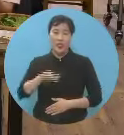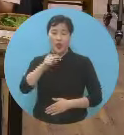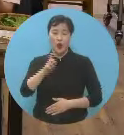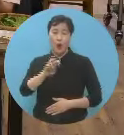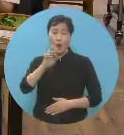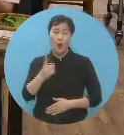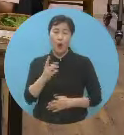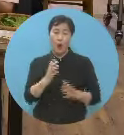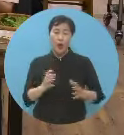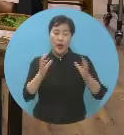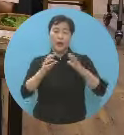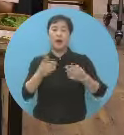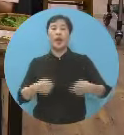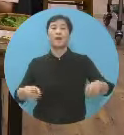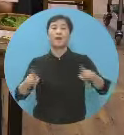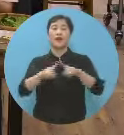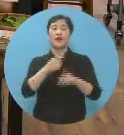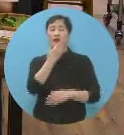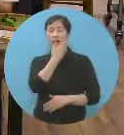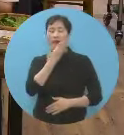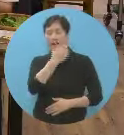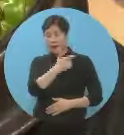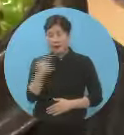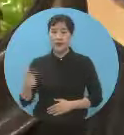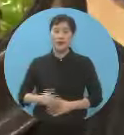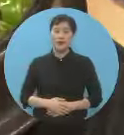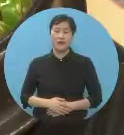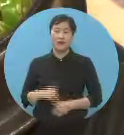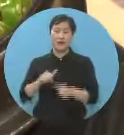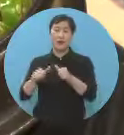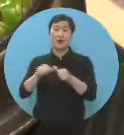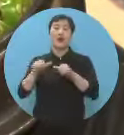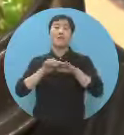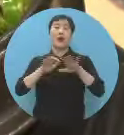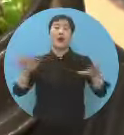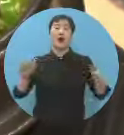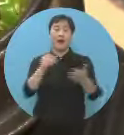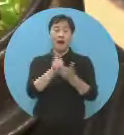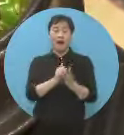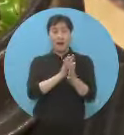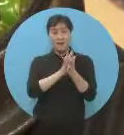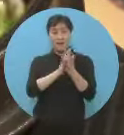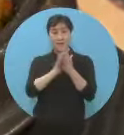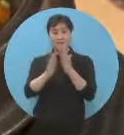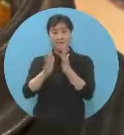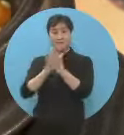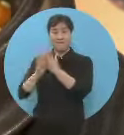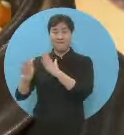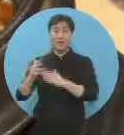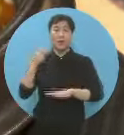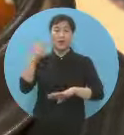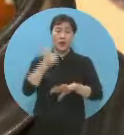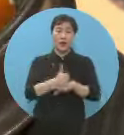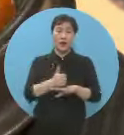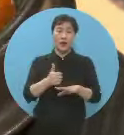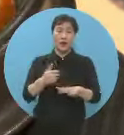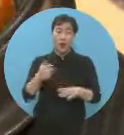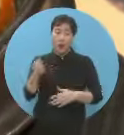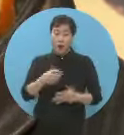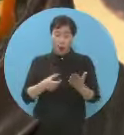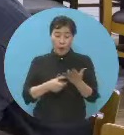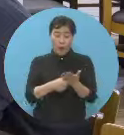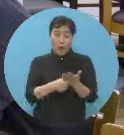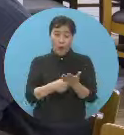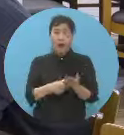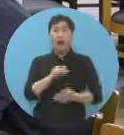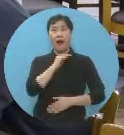영양식으로 인기입니다. 입소문을 타면서 손님이 줄을 잇고 있어 주말에는 번호표를 받고 한참을 기다려야 먹을